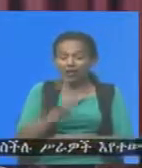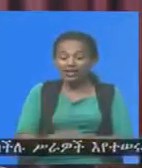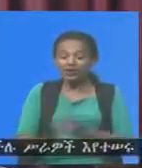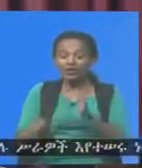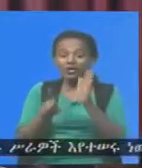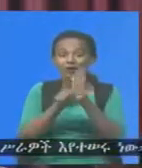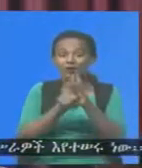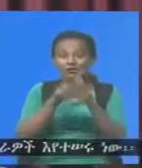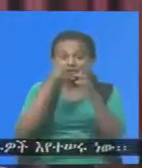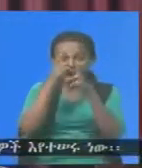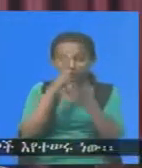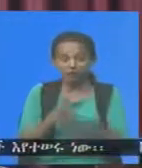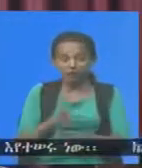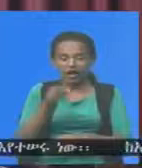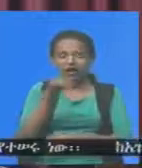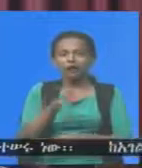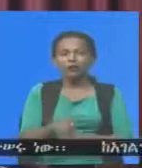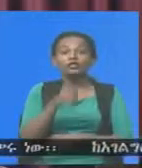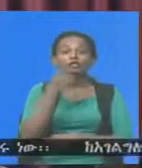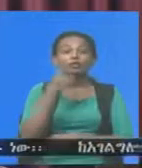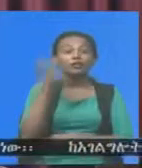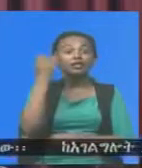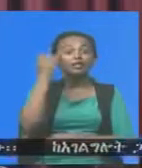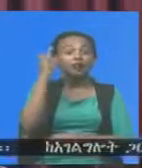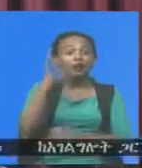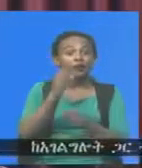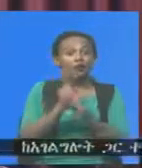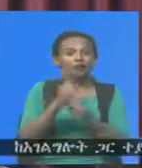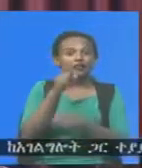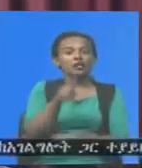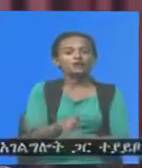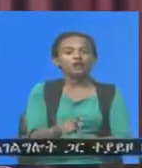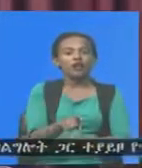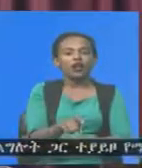ማክበር አለበት የሚል ሐሳብ መያዝ ያስፈልጋል።